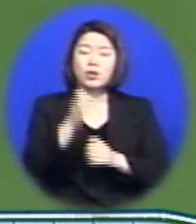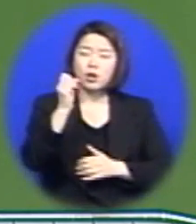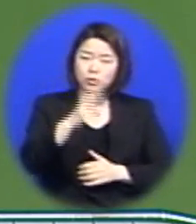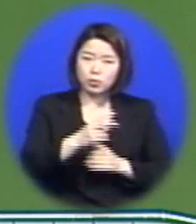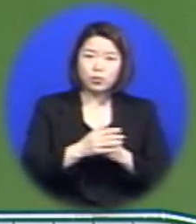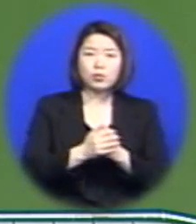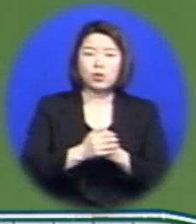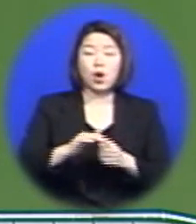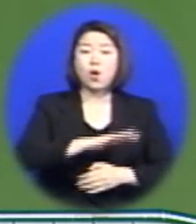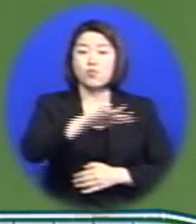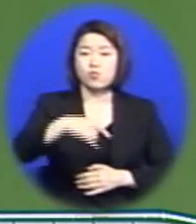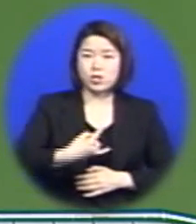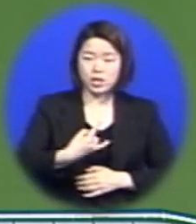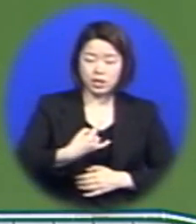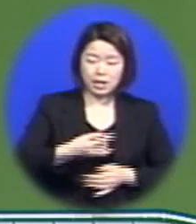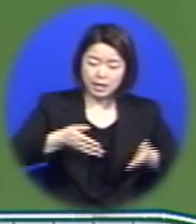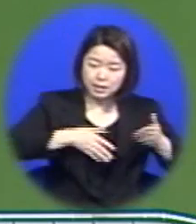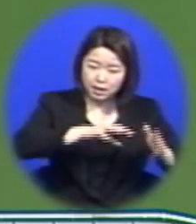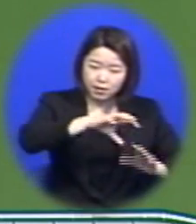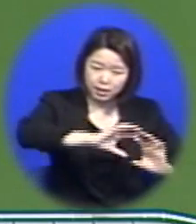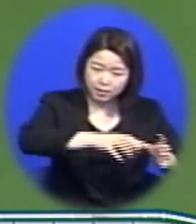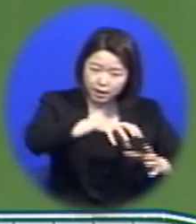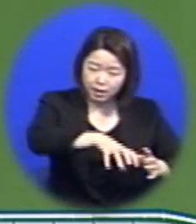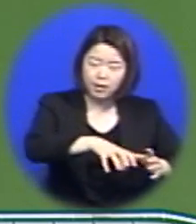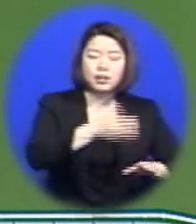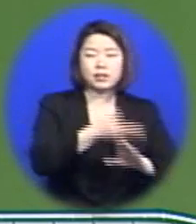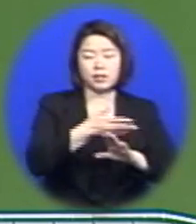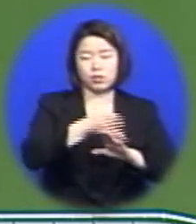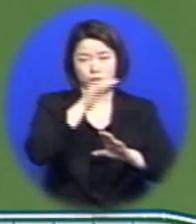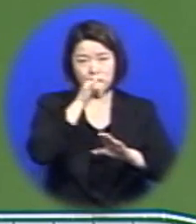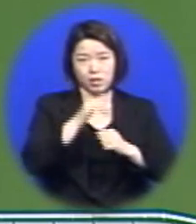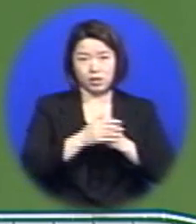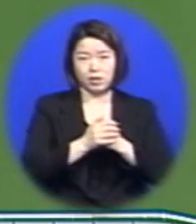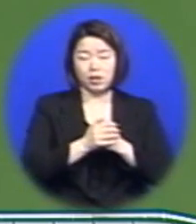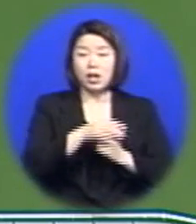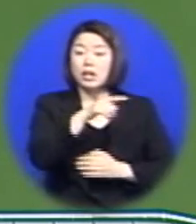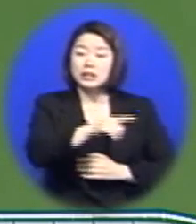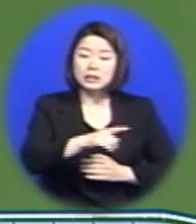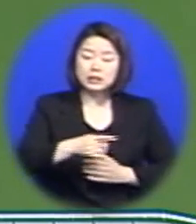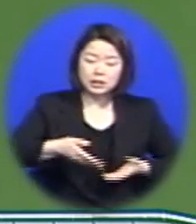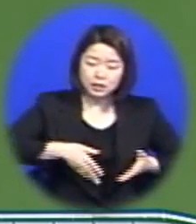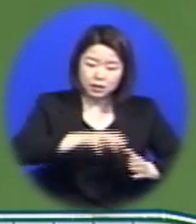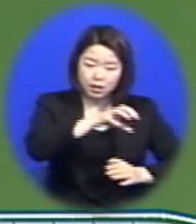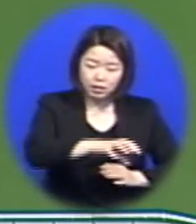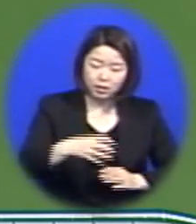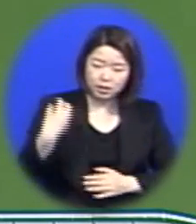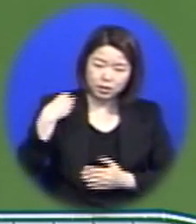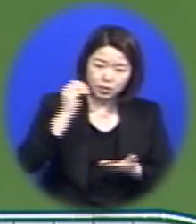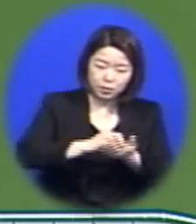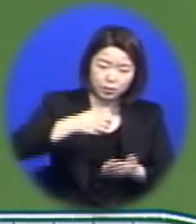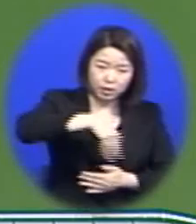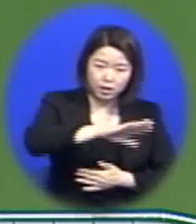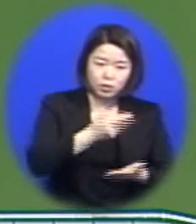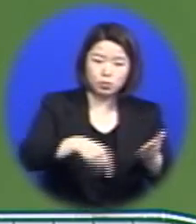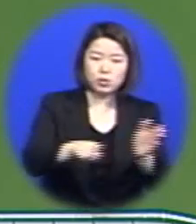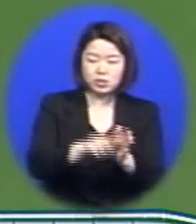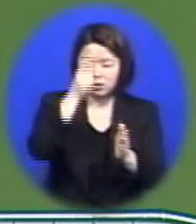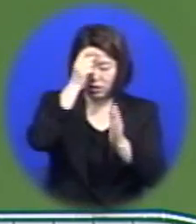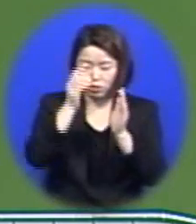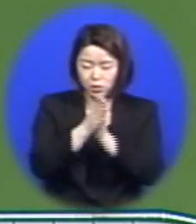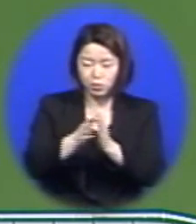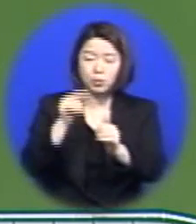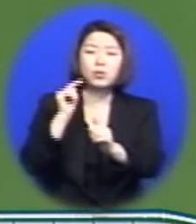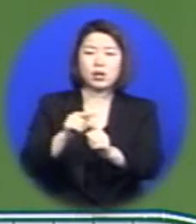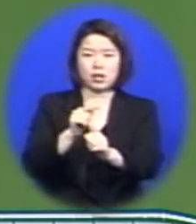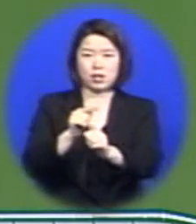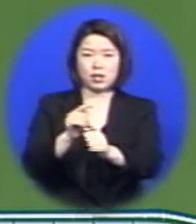그리고 우리에게는 고국이 있다요 그리고 그 고국으로 돌아가기를 위해서 기도하라 그래서